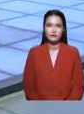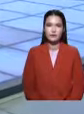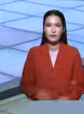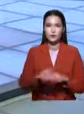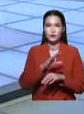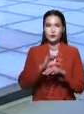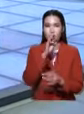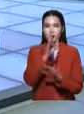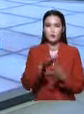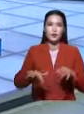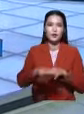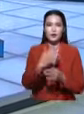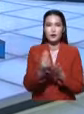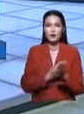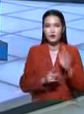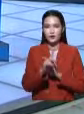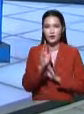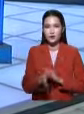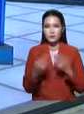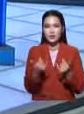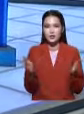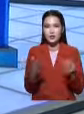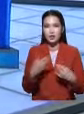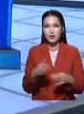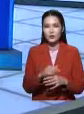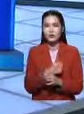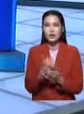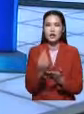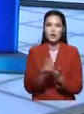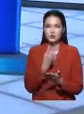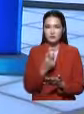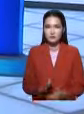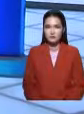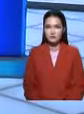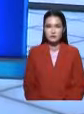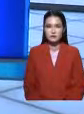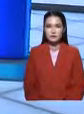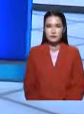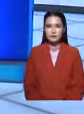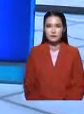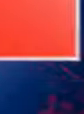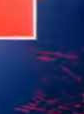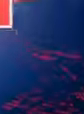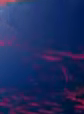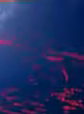Армысыздар, назарларыңызды Астана Таймс, студияда Дастан Сейілханұлы, сурда аудармашы Айсұлу Баяндинқызы. Бүгін көретіндеріміз.